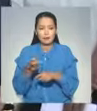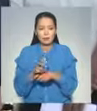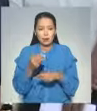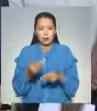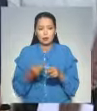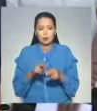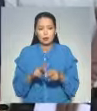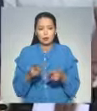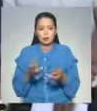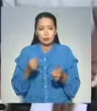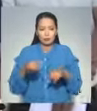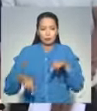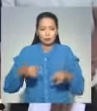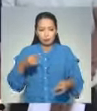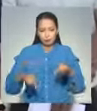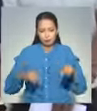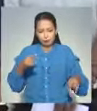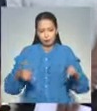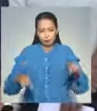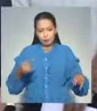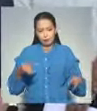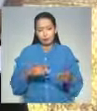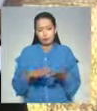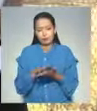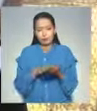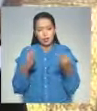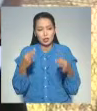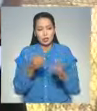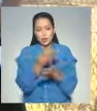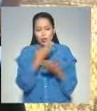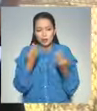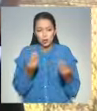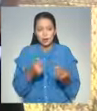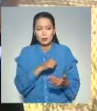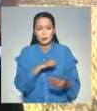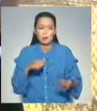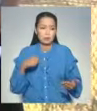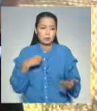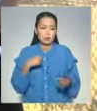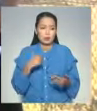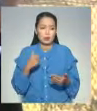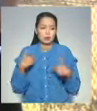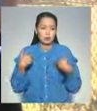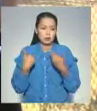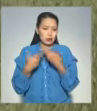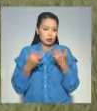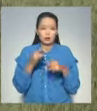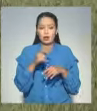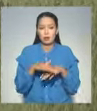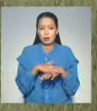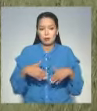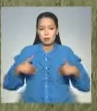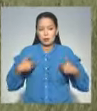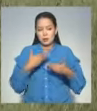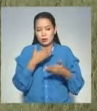алып, шұңқырларын қазып, ешқандай рұқсат жоқ, жыртат, өздерінде де пайда жоқ, не халыққа пайда жоқ. Ал